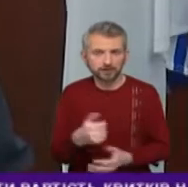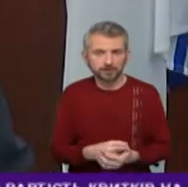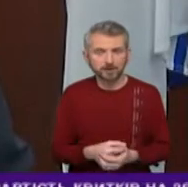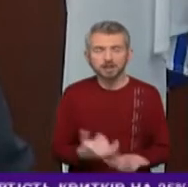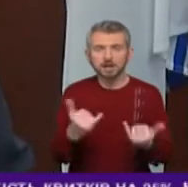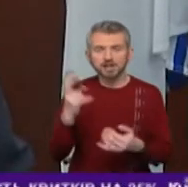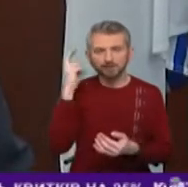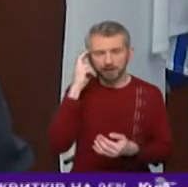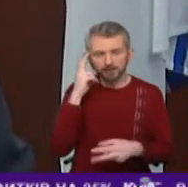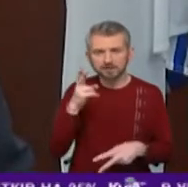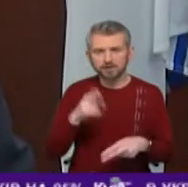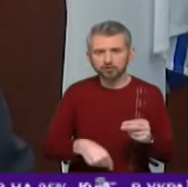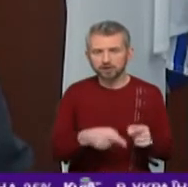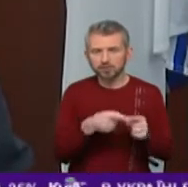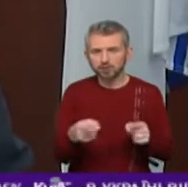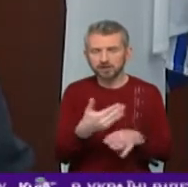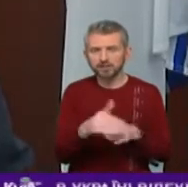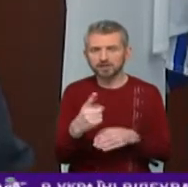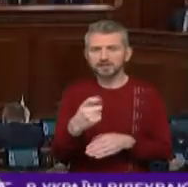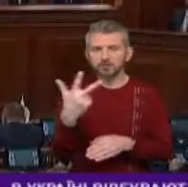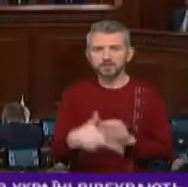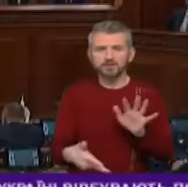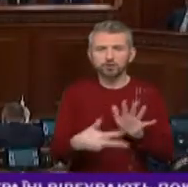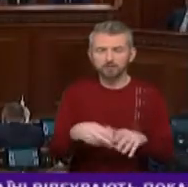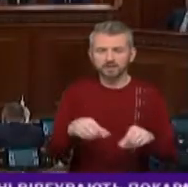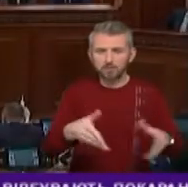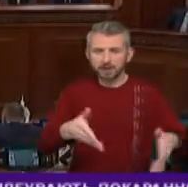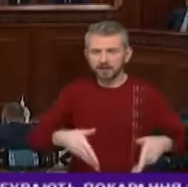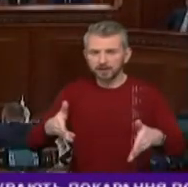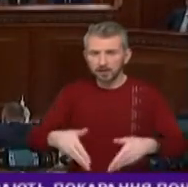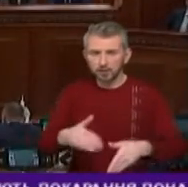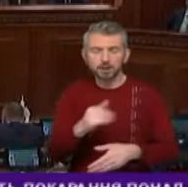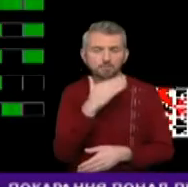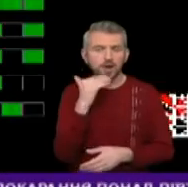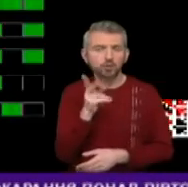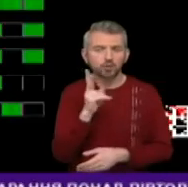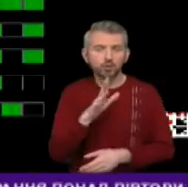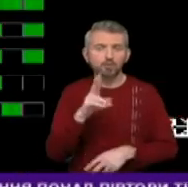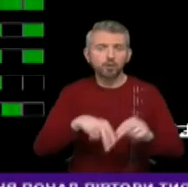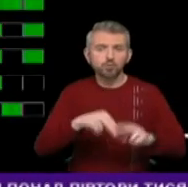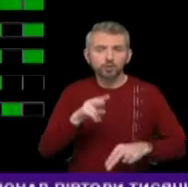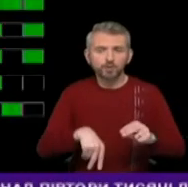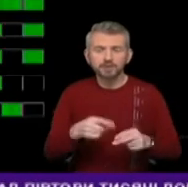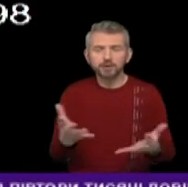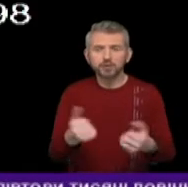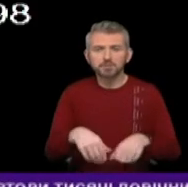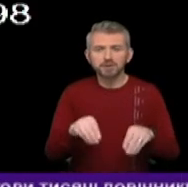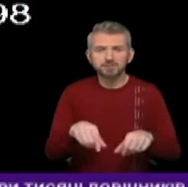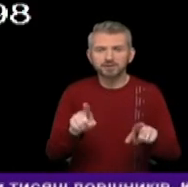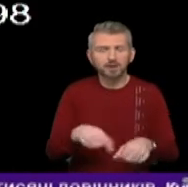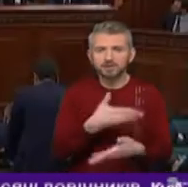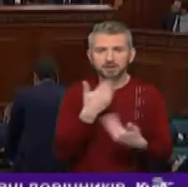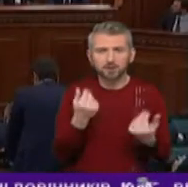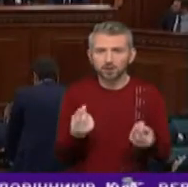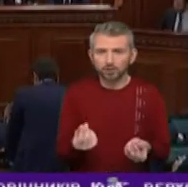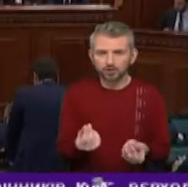Наразі у столиці завершили процес виділення 138 земельних ділянок. І багато хто побудуватися на отриманій землі навіть не має